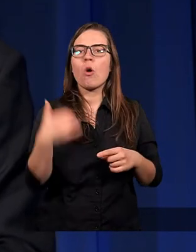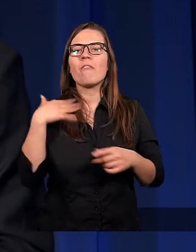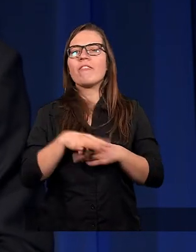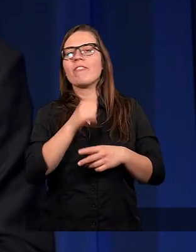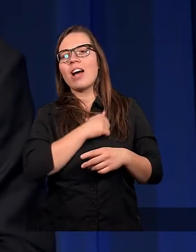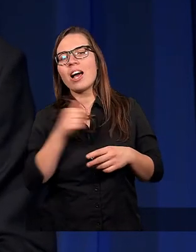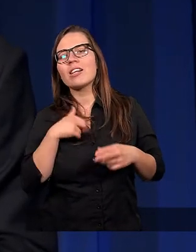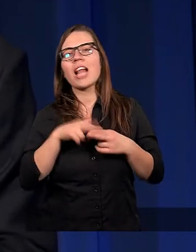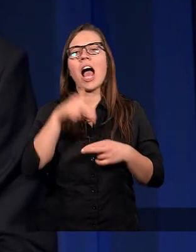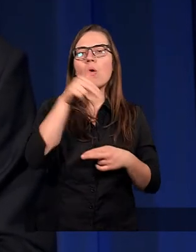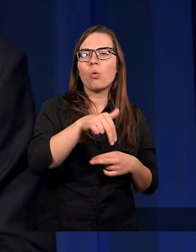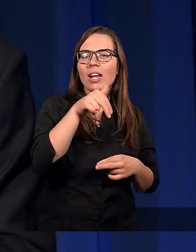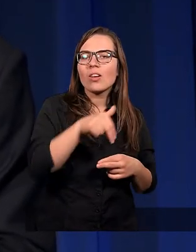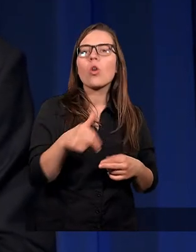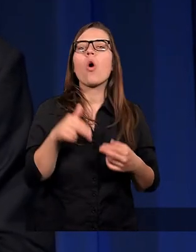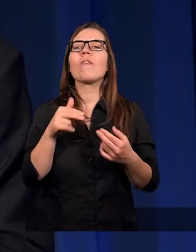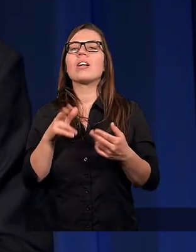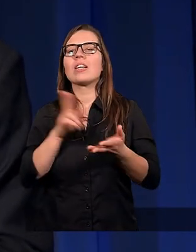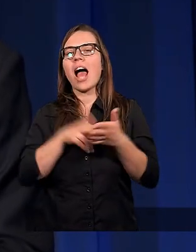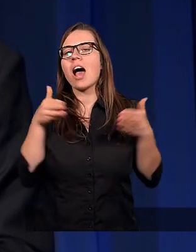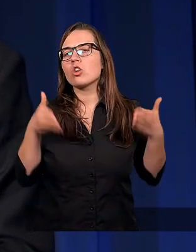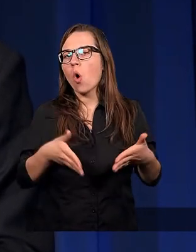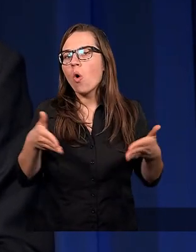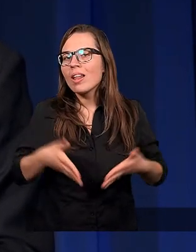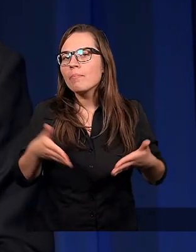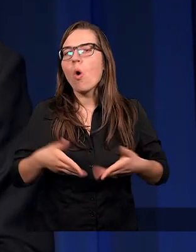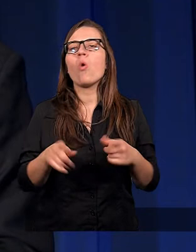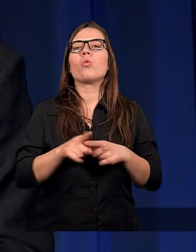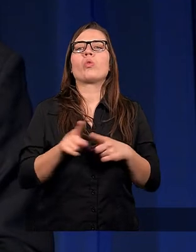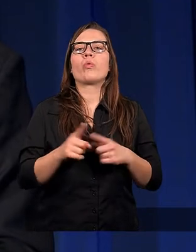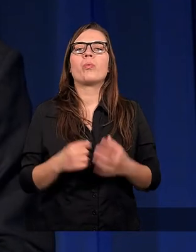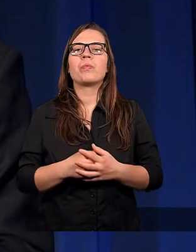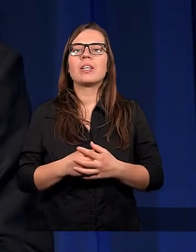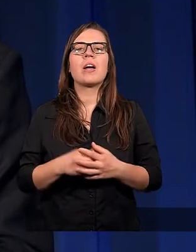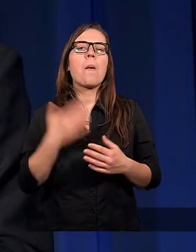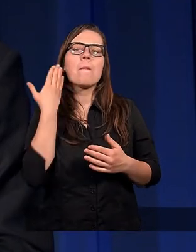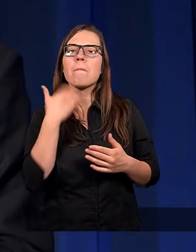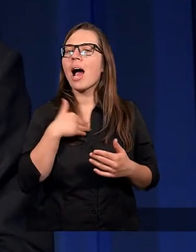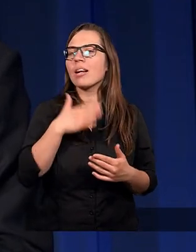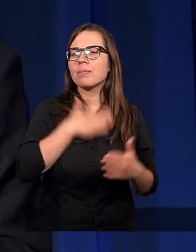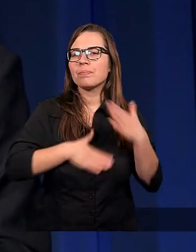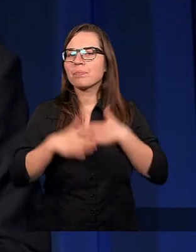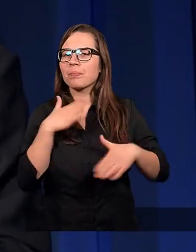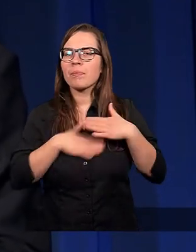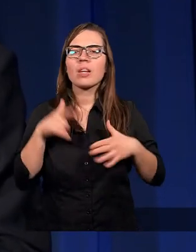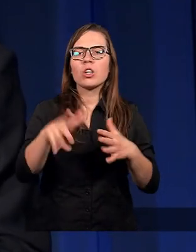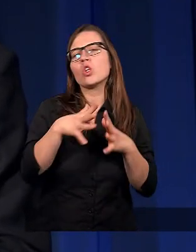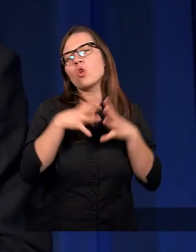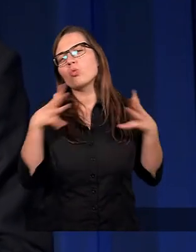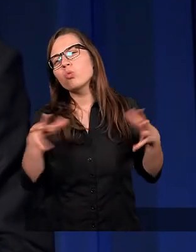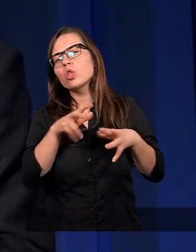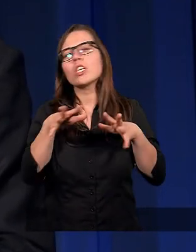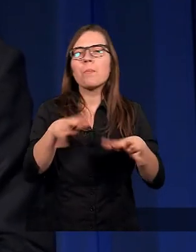Warszawie, na Ursynowie i na Żoliborzu. Wszędzie, gdzie się spotykamy, czy jest nas dużo, czy mało,